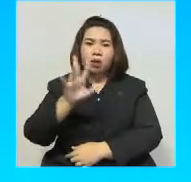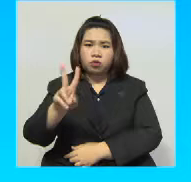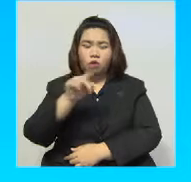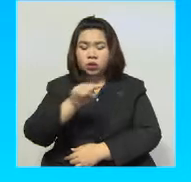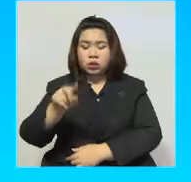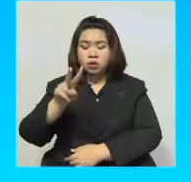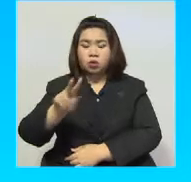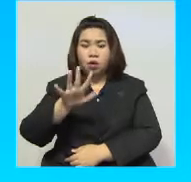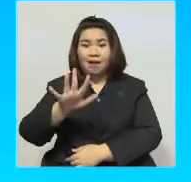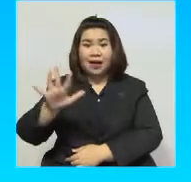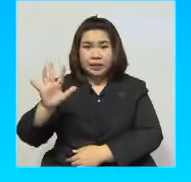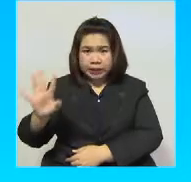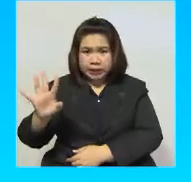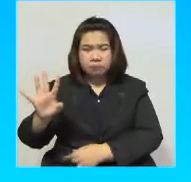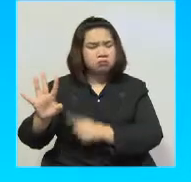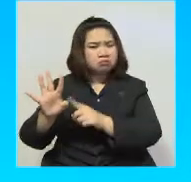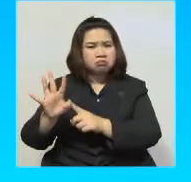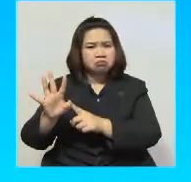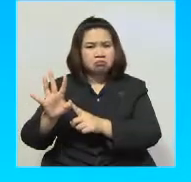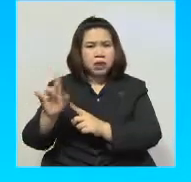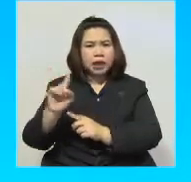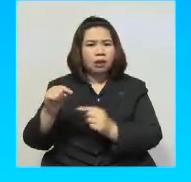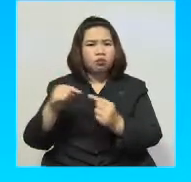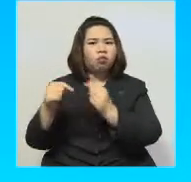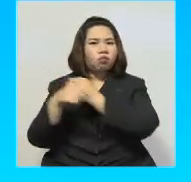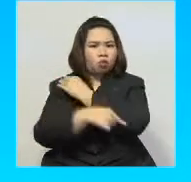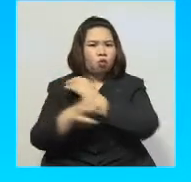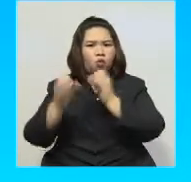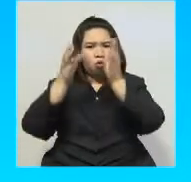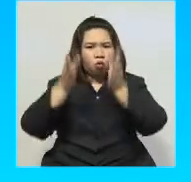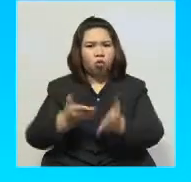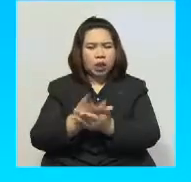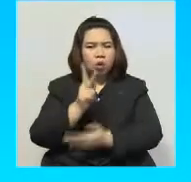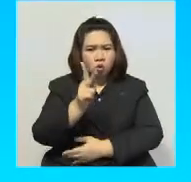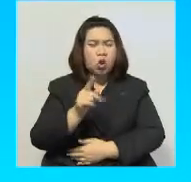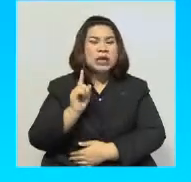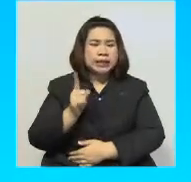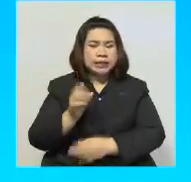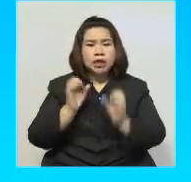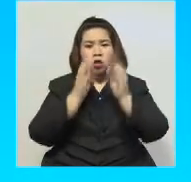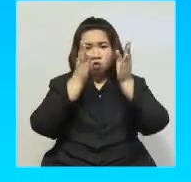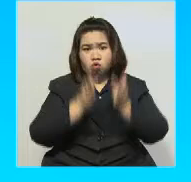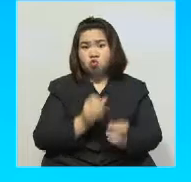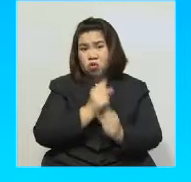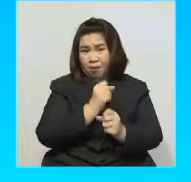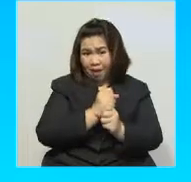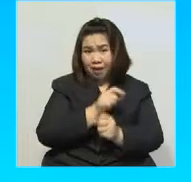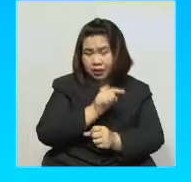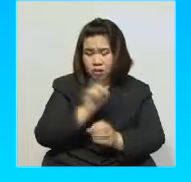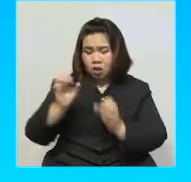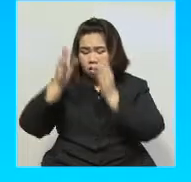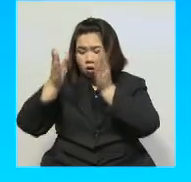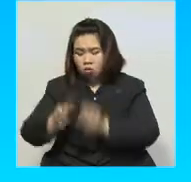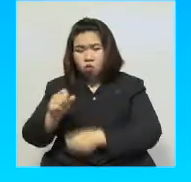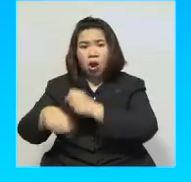ถึง2554มีพฤติกรรมช่อโกงครูผู้กู้ทั้งที่เป็นครูประจำการแล้วก็รับบำเหน็จบำนาญ